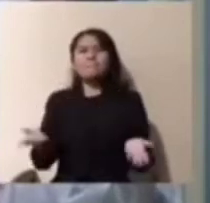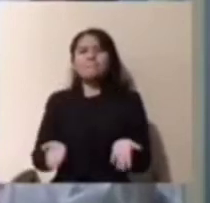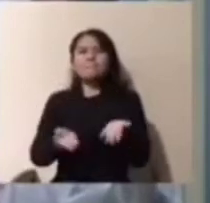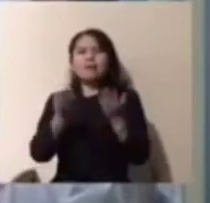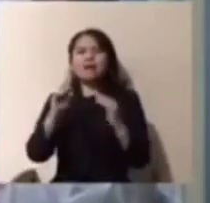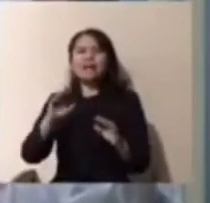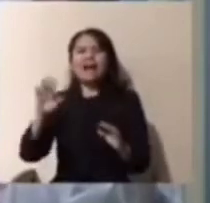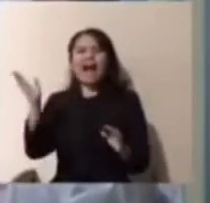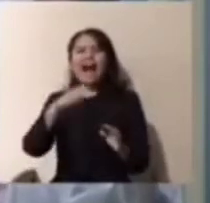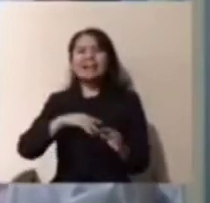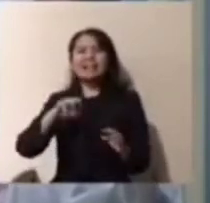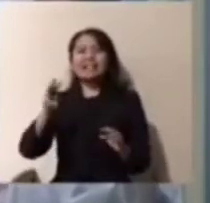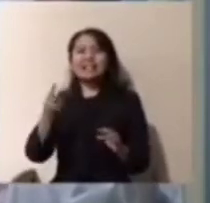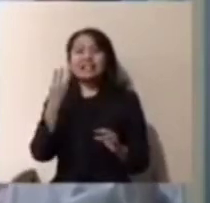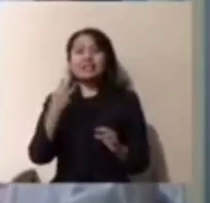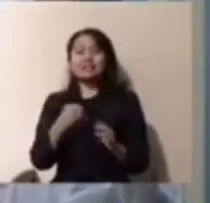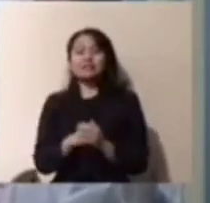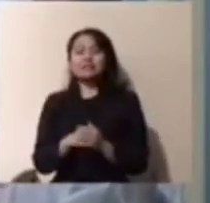hari ketiga."